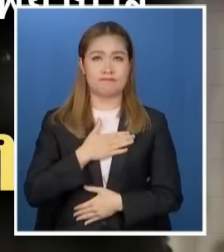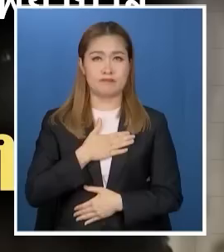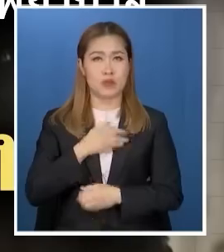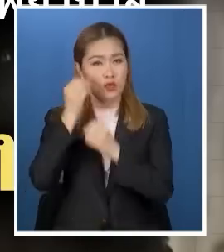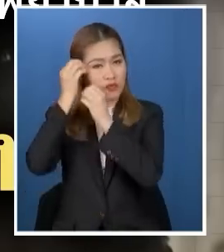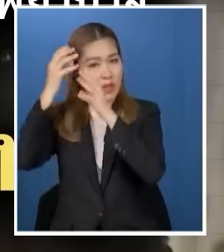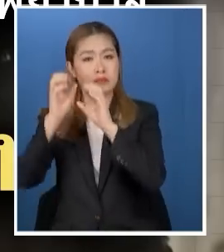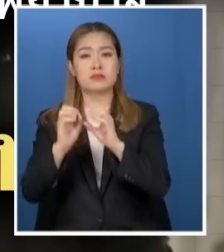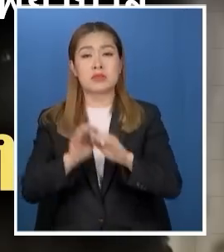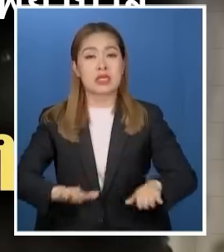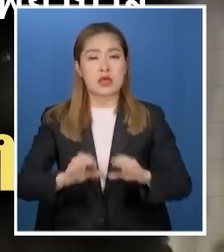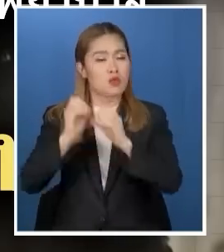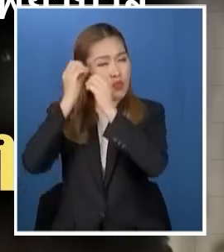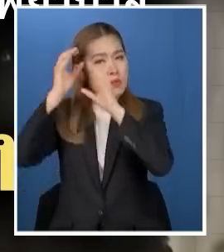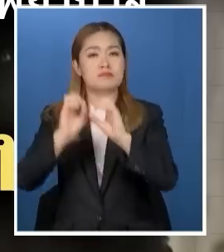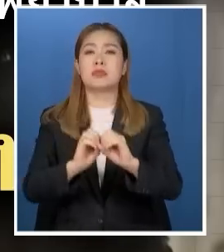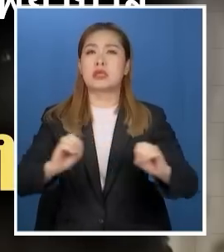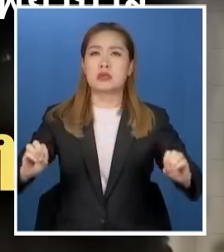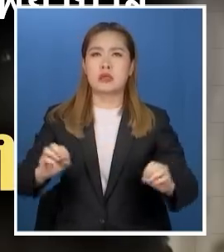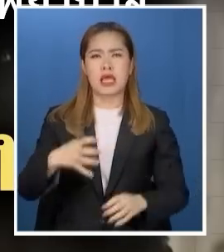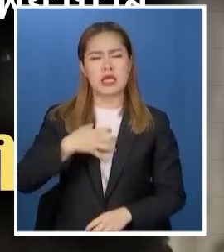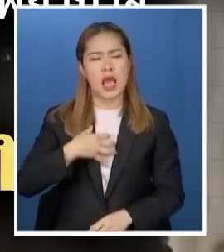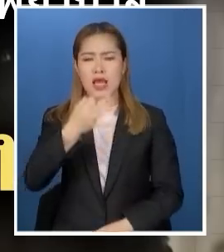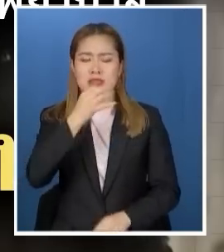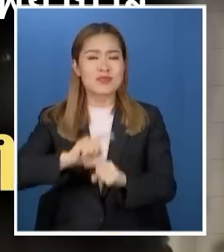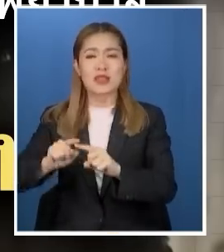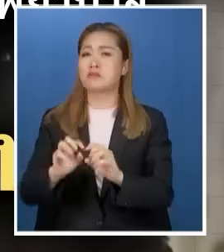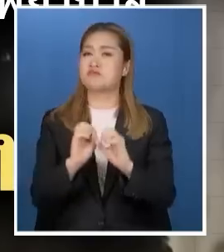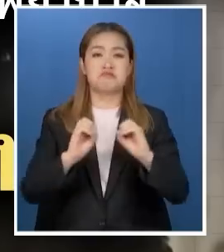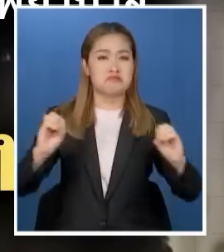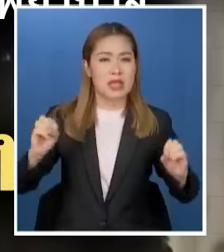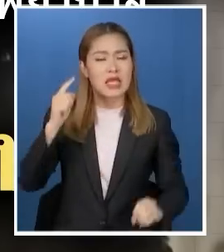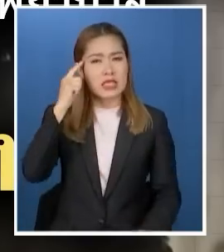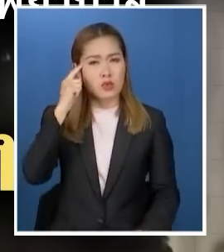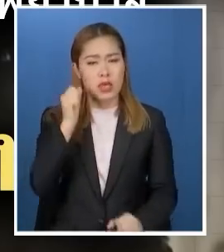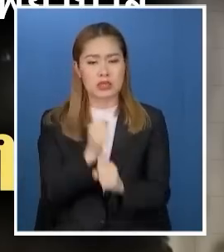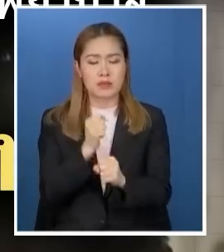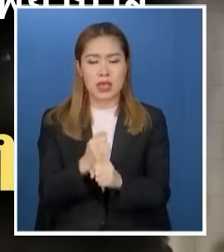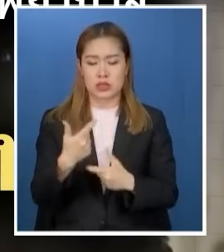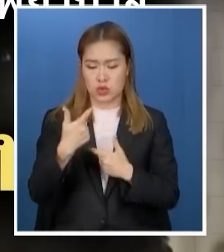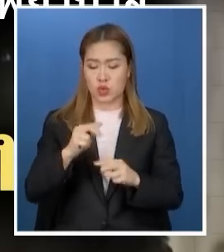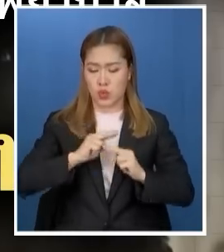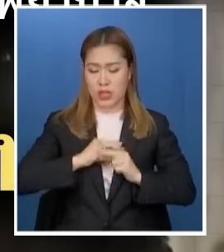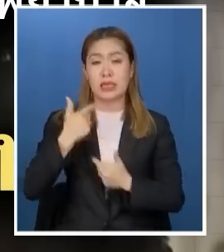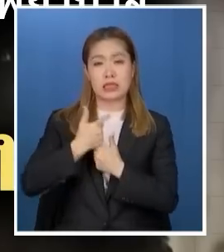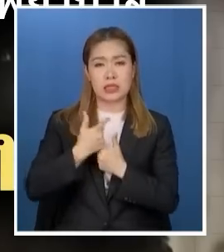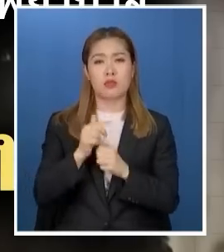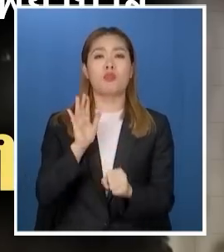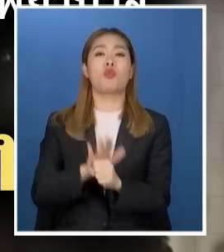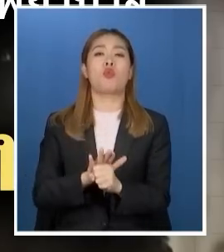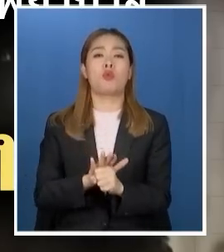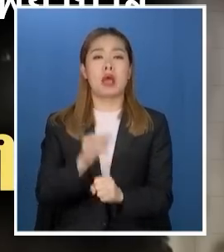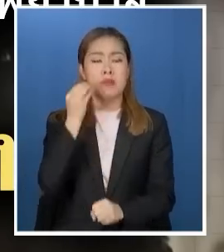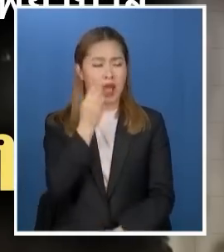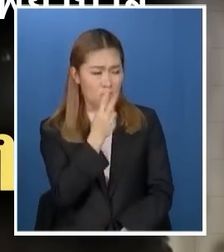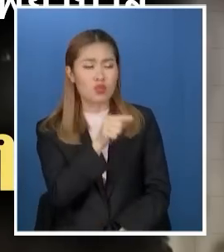ไม่เคยมีความฝันตอนเด็กๆไม่เคยคิดว่าฝันอยากจะเป็นอะไรแค่คิดว่าจะได้ทำงานเลี้ยงตัวเองก็ดีแล้วเขาบอกว่าดู